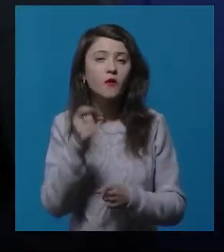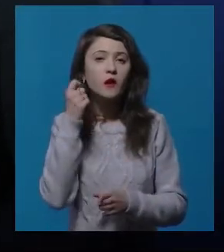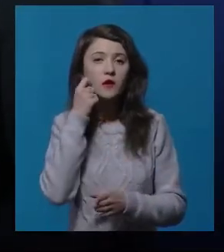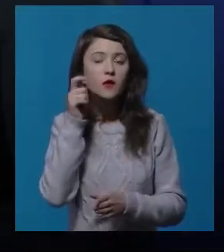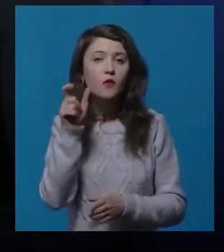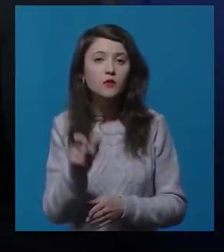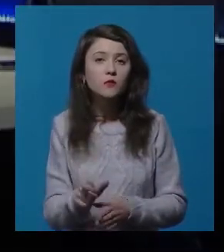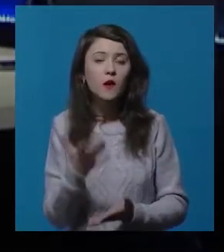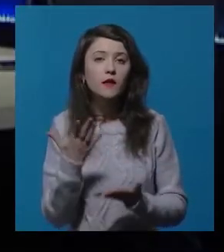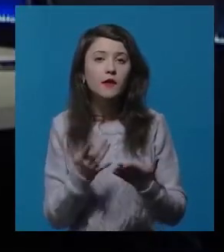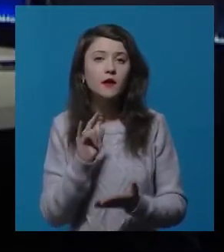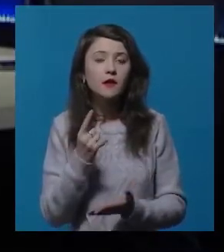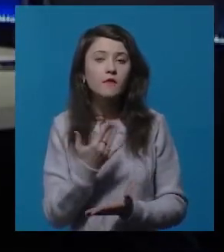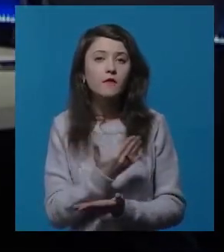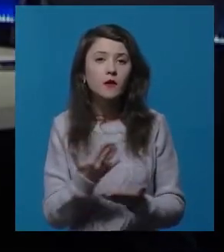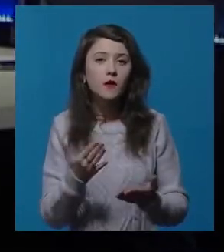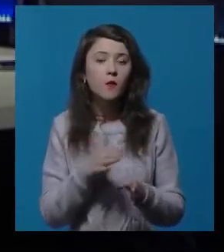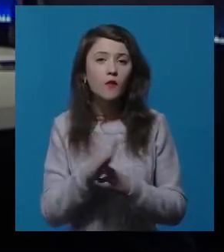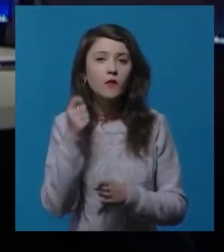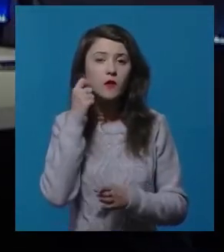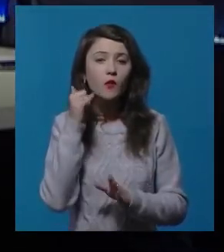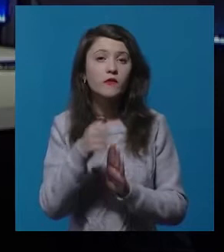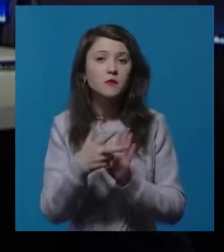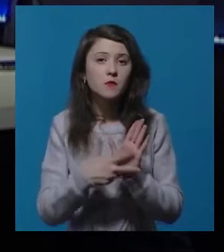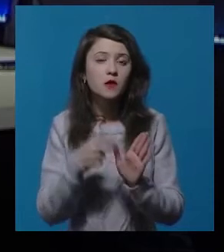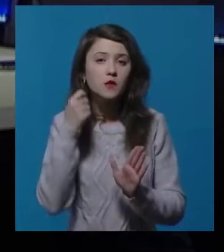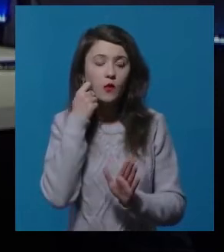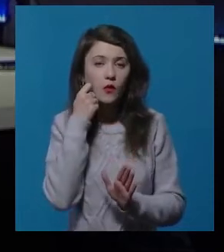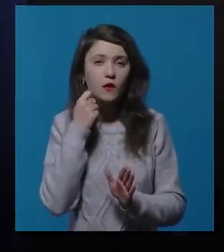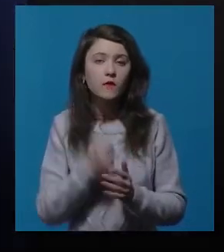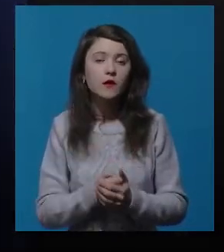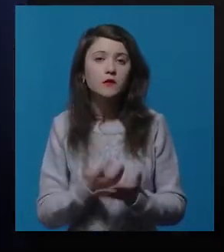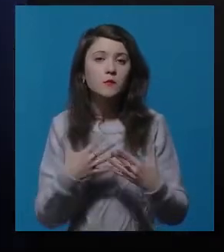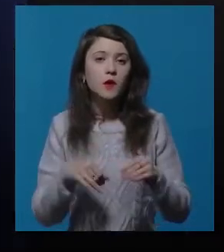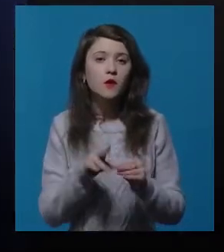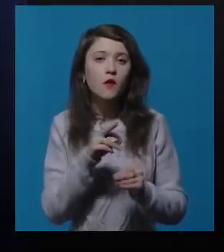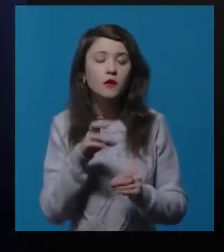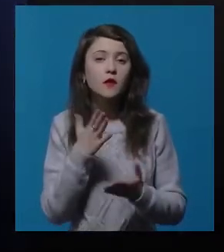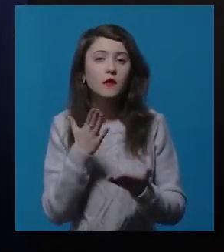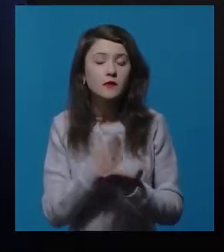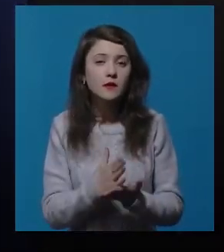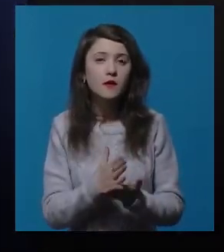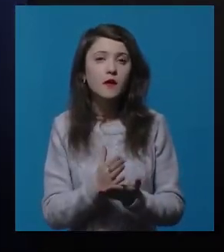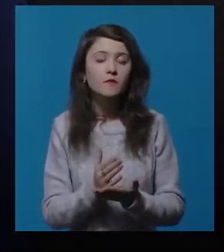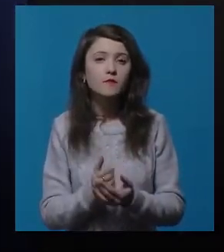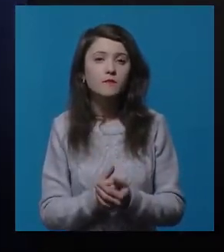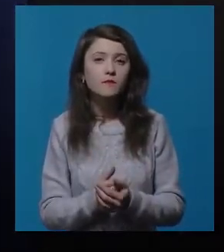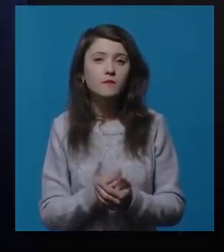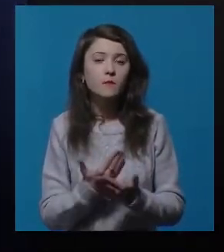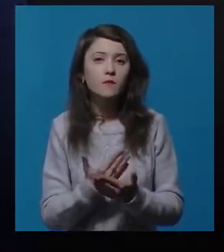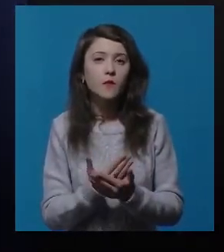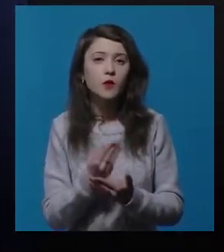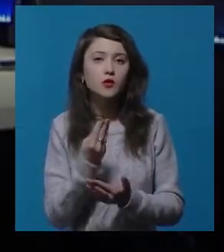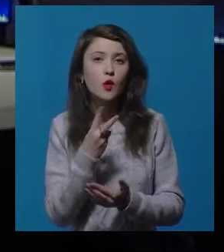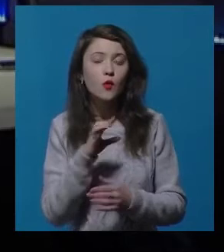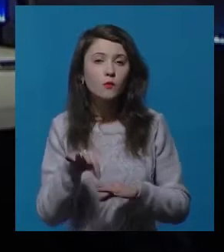дитина, вона набуває повноліття 18 років, згідно Сімейного кодексу, але є виключення, наприклад, там, вступу шлюб,